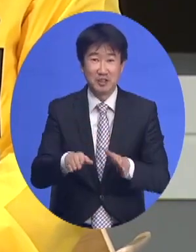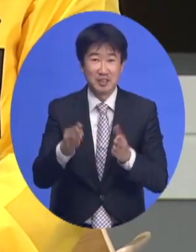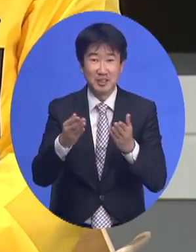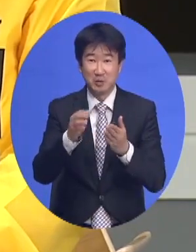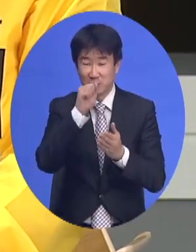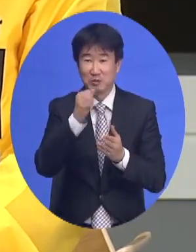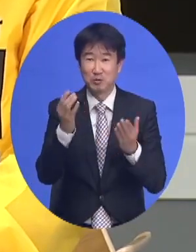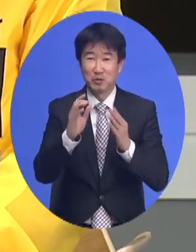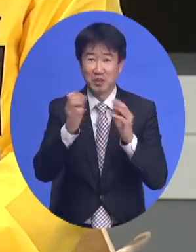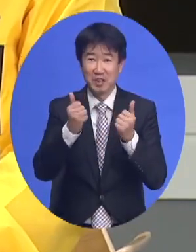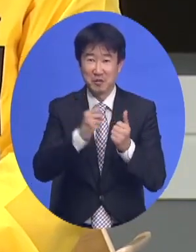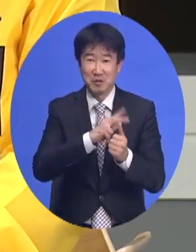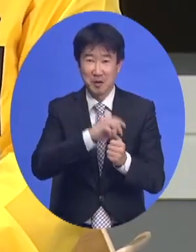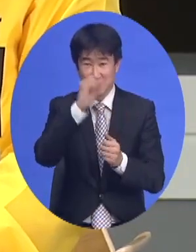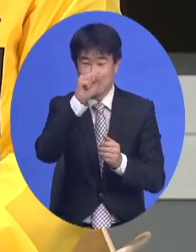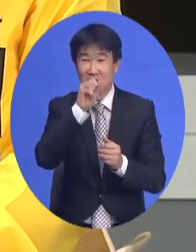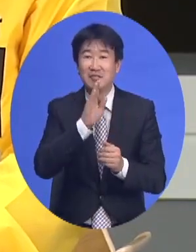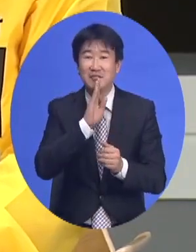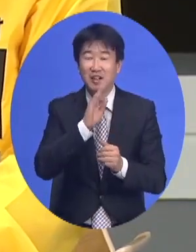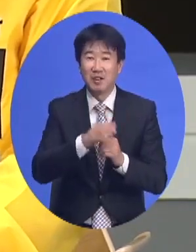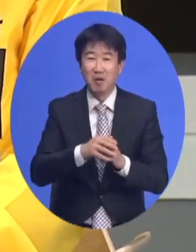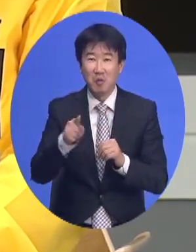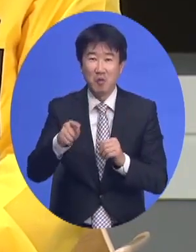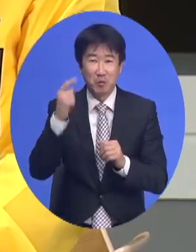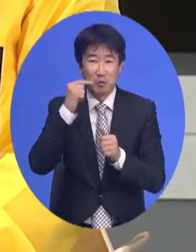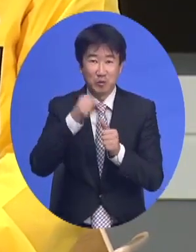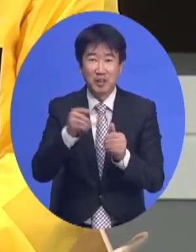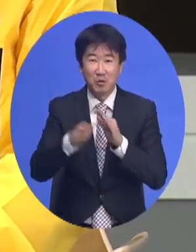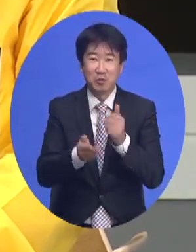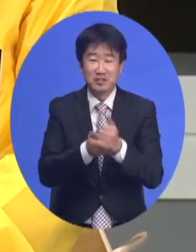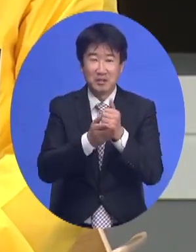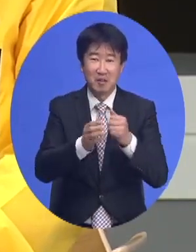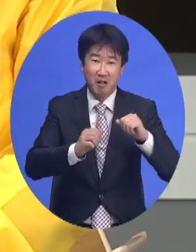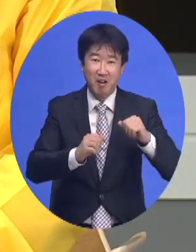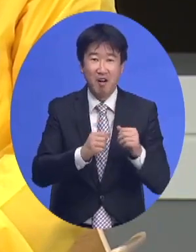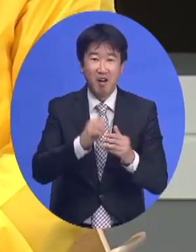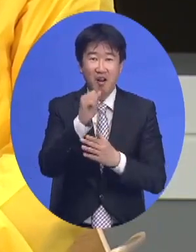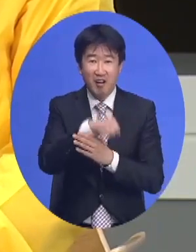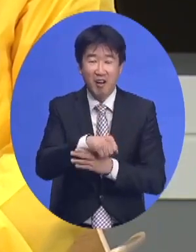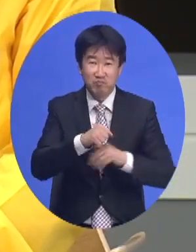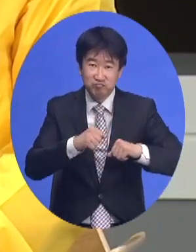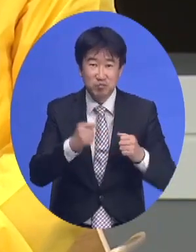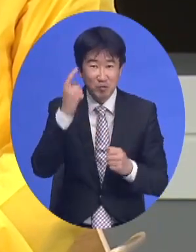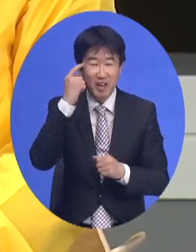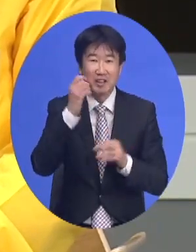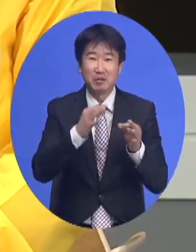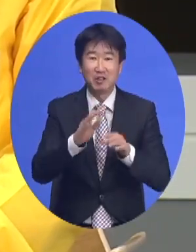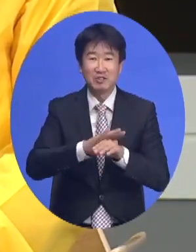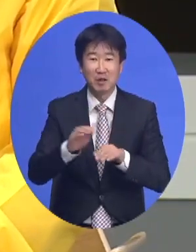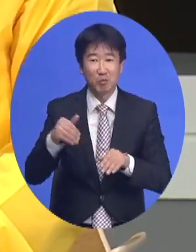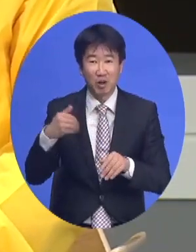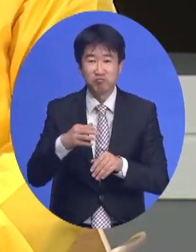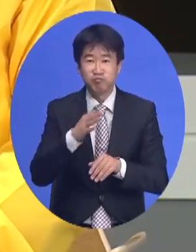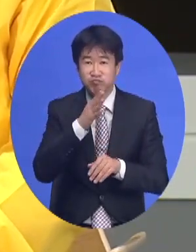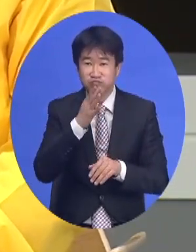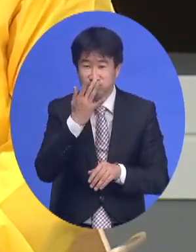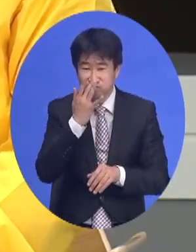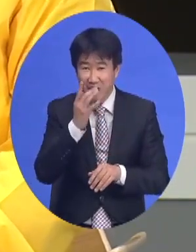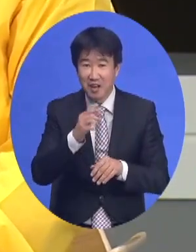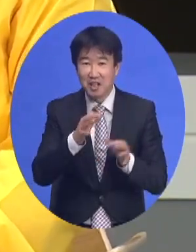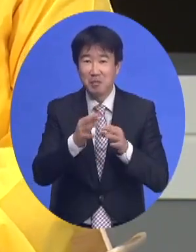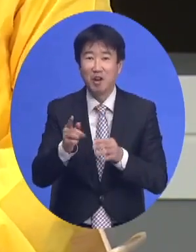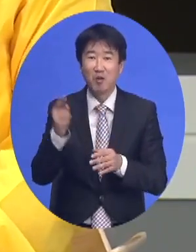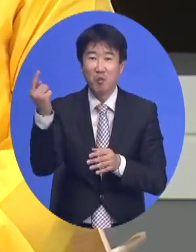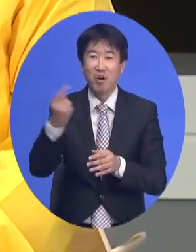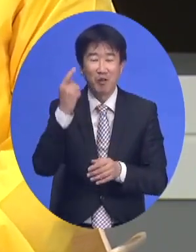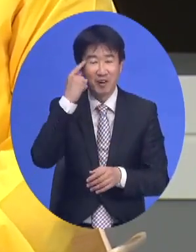부분에 대해서는 수락을 왜 하셨는지 요 김해에 대해서 사실 잘 모르시잖아요. 모르시는데 왜 김해 내로